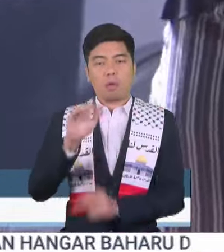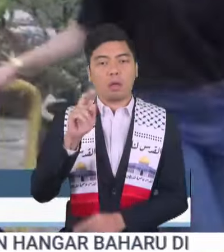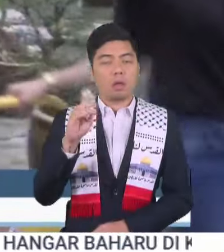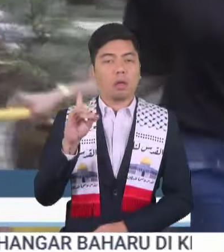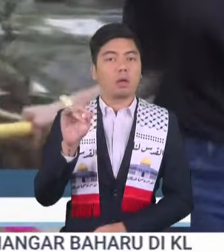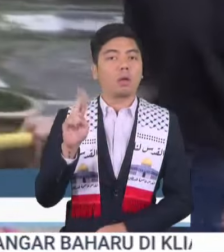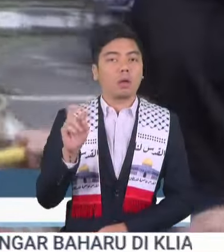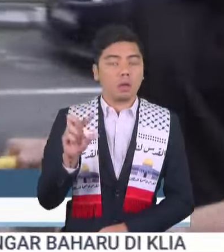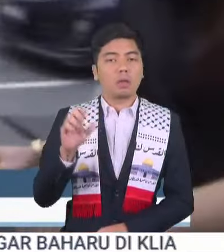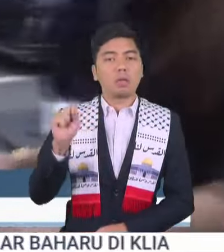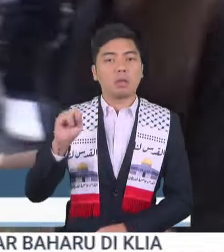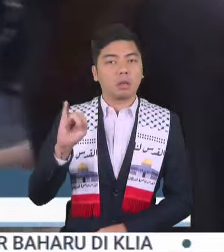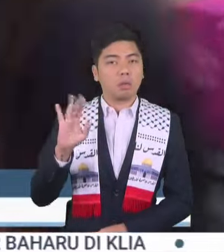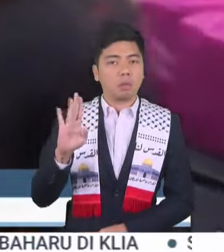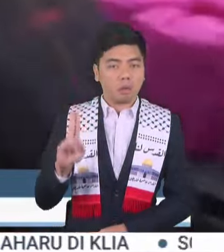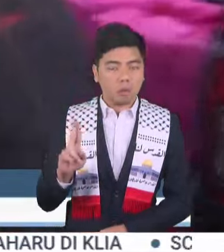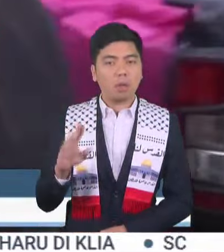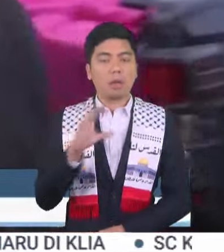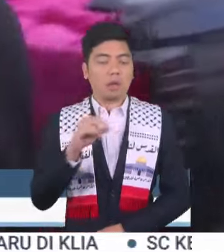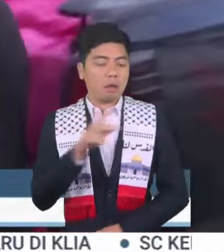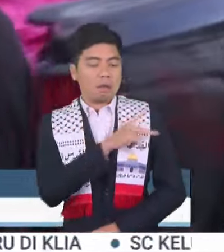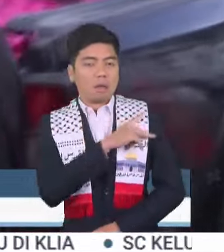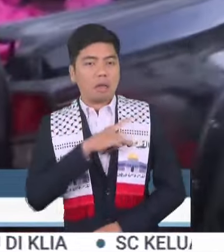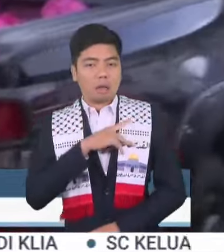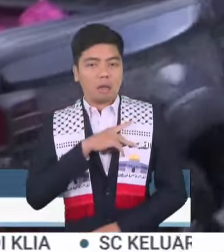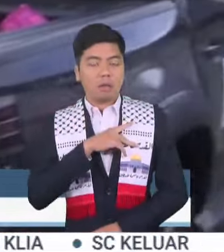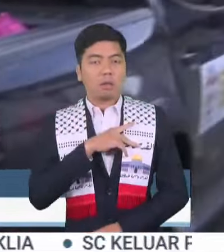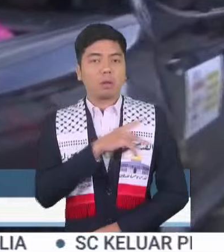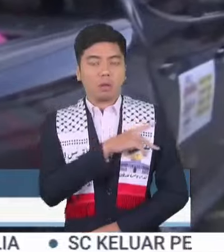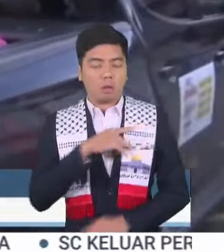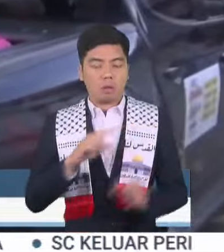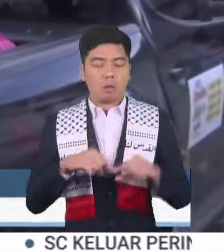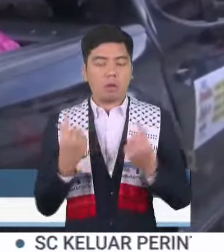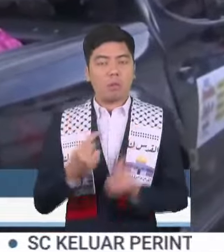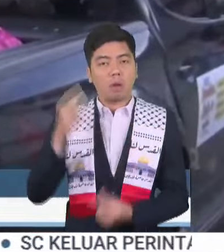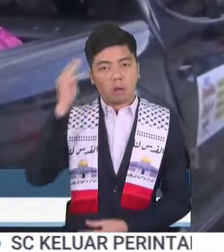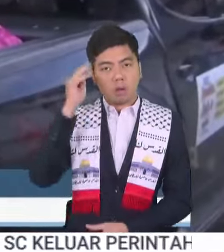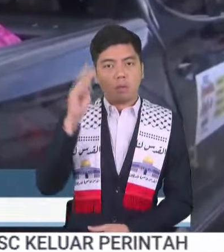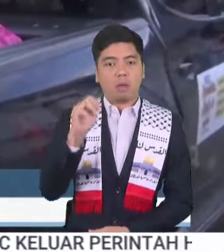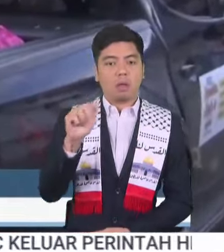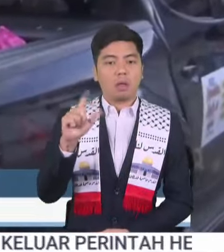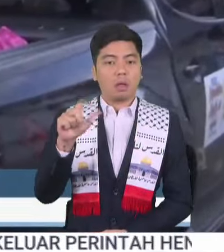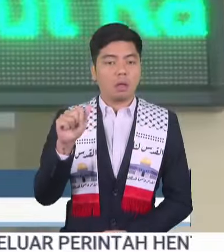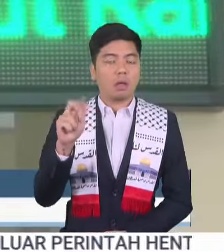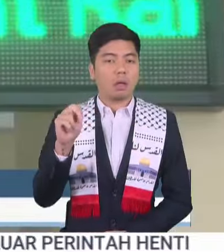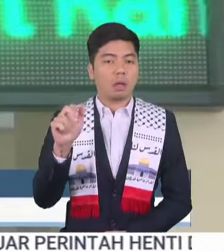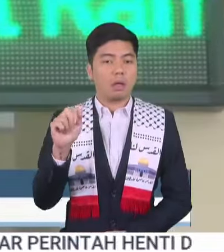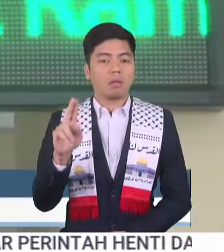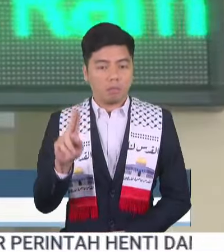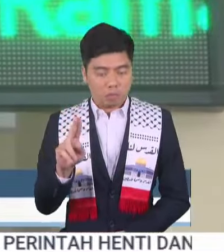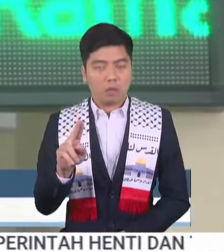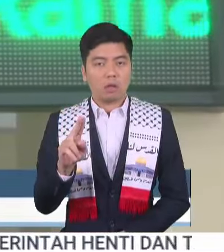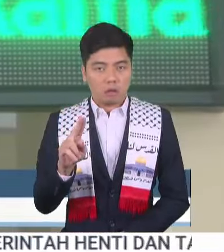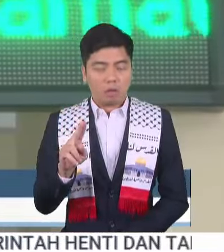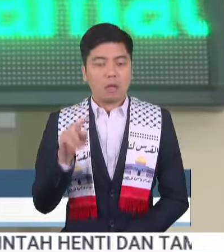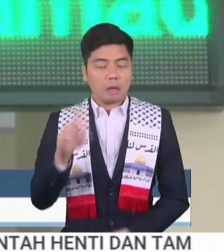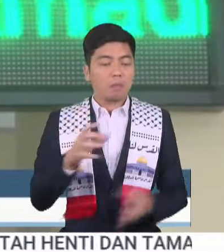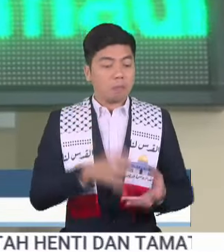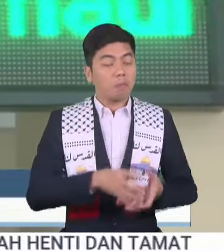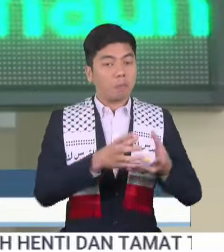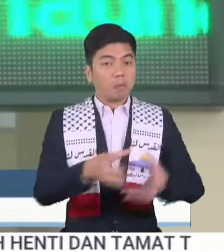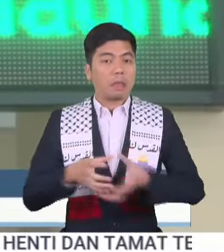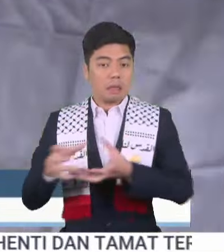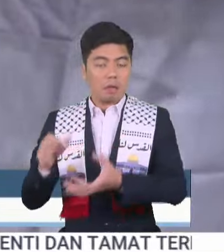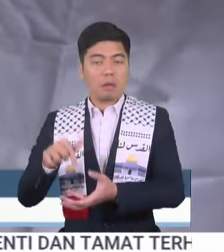ahli jawatan kuasa Ketua Masyarakat dan Ketua Kaum Melayu Melanau. Hadir sama menyempurnakan simbolik pengagihan, Timbalan